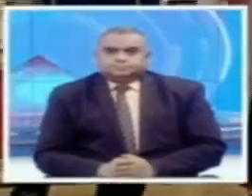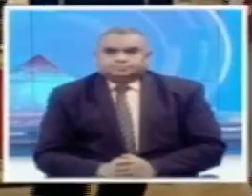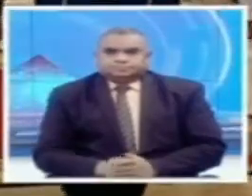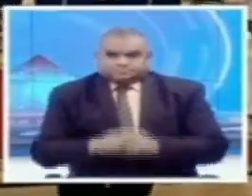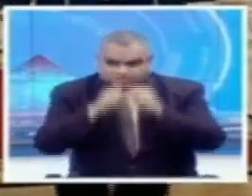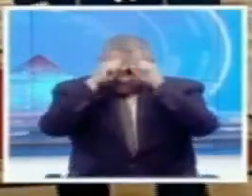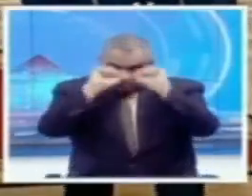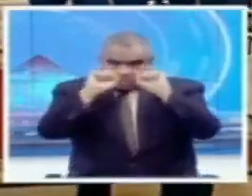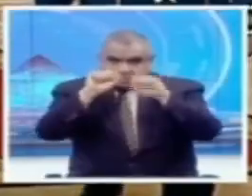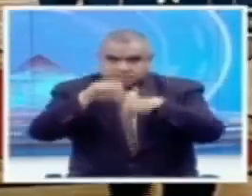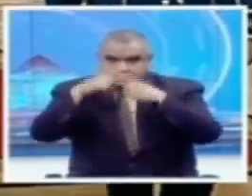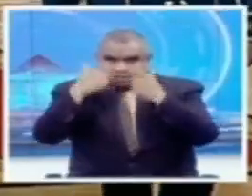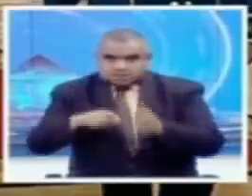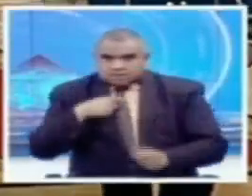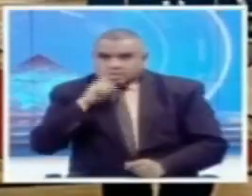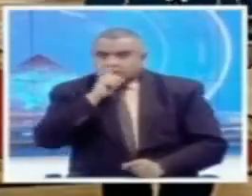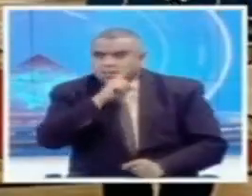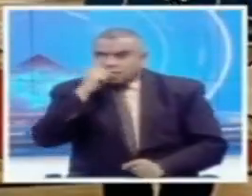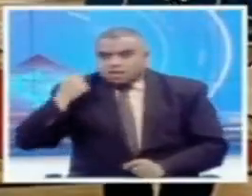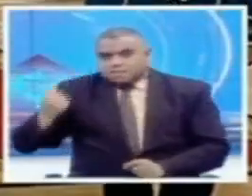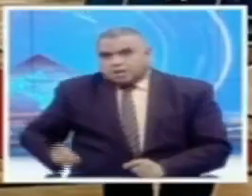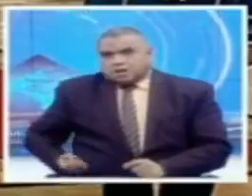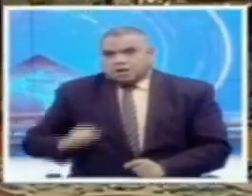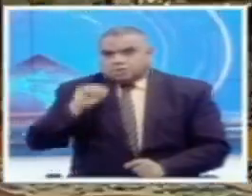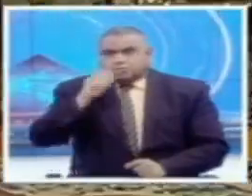سعادة سفيرة دولة الإمارات العربية المتحدة،